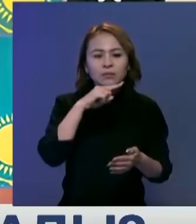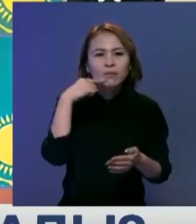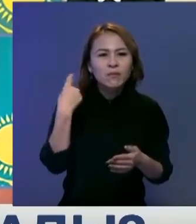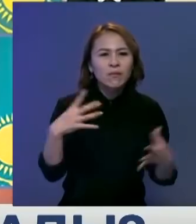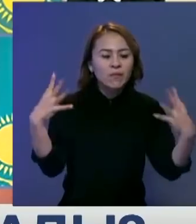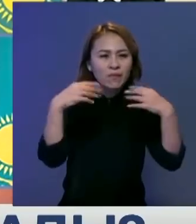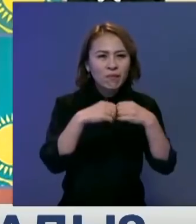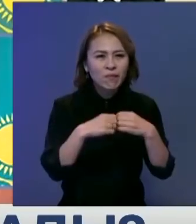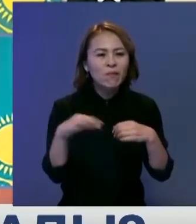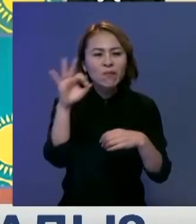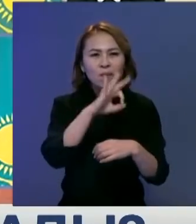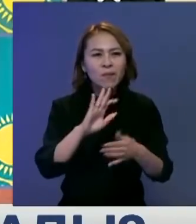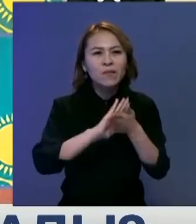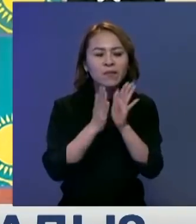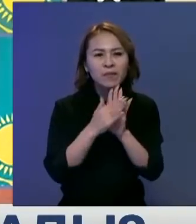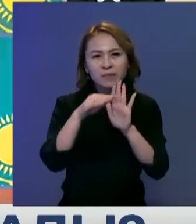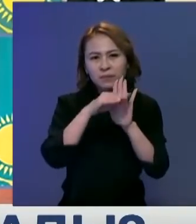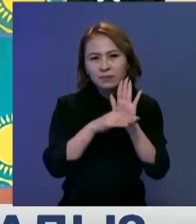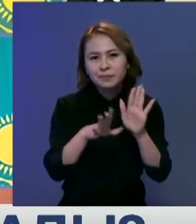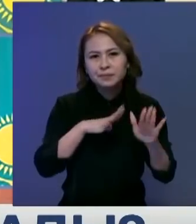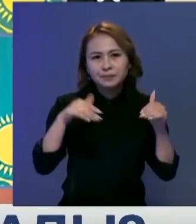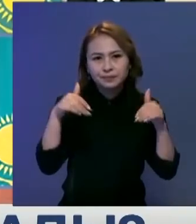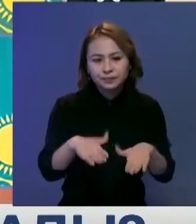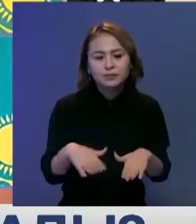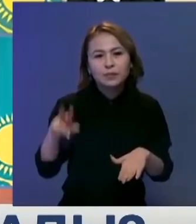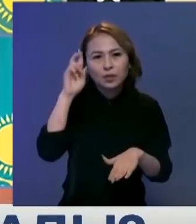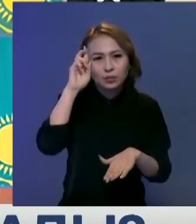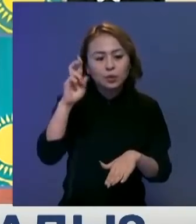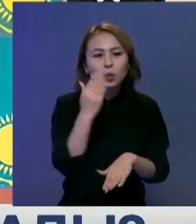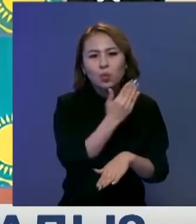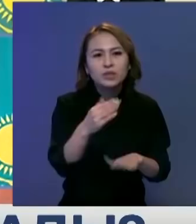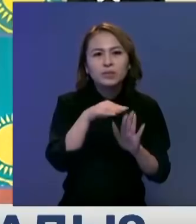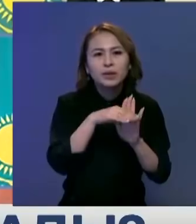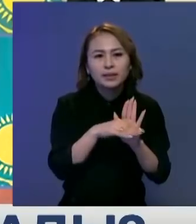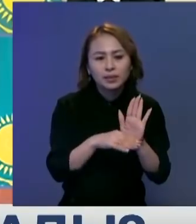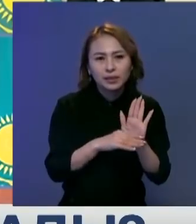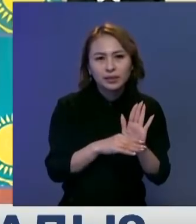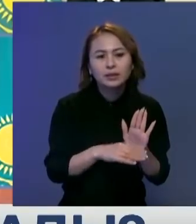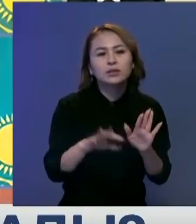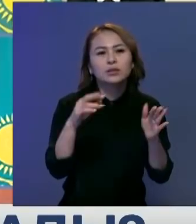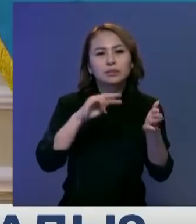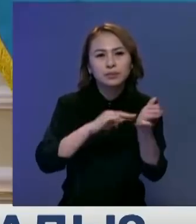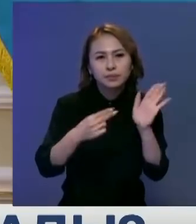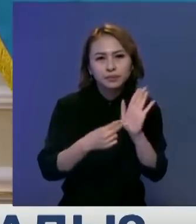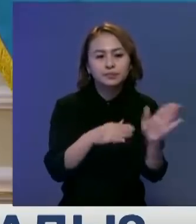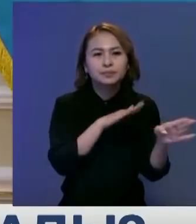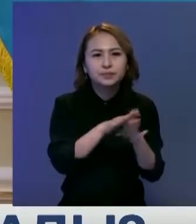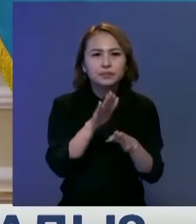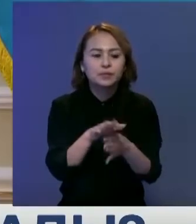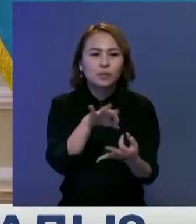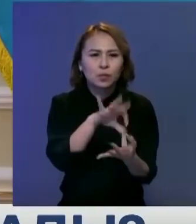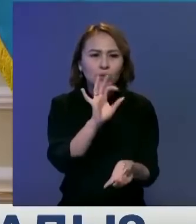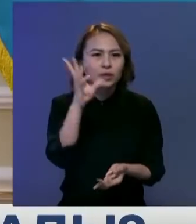әнтімақтастығы туралы бағдалама қабылдадық. Үкімет осы бағдаламада көзделген ұшшаларды уақытылы